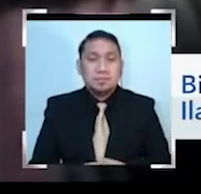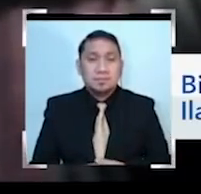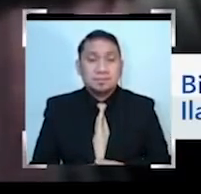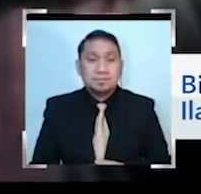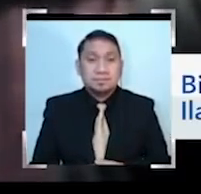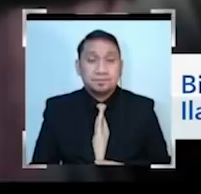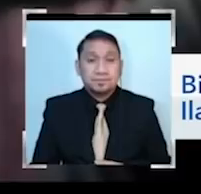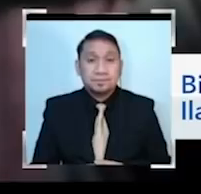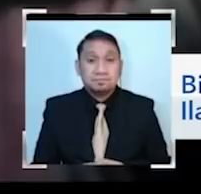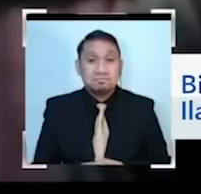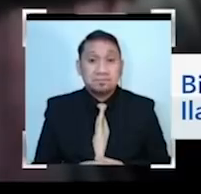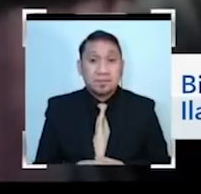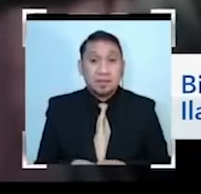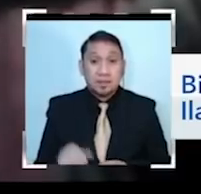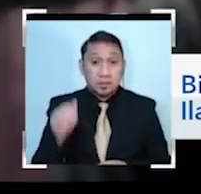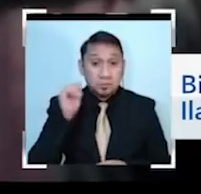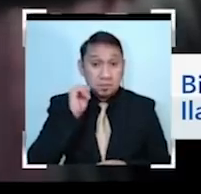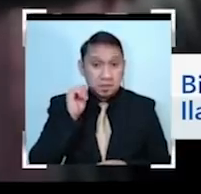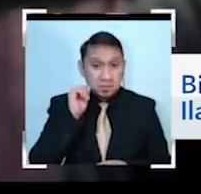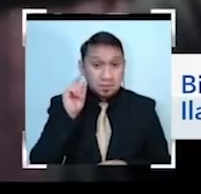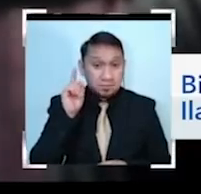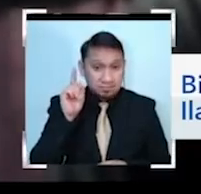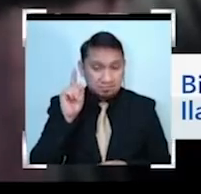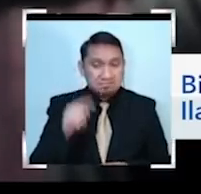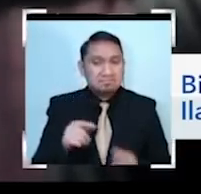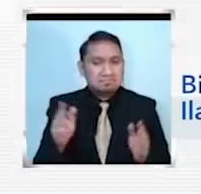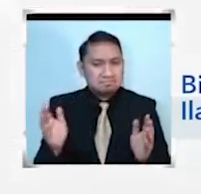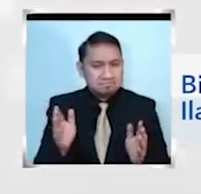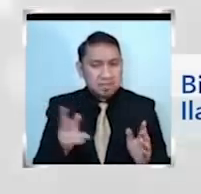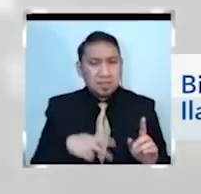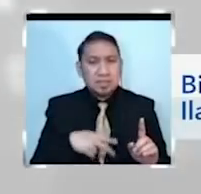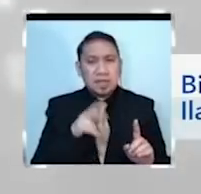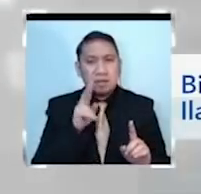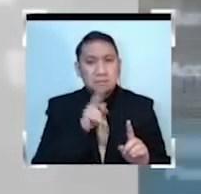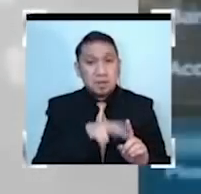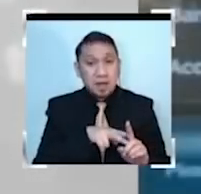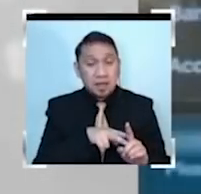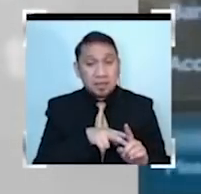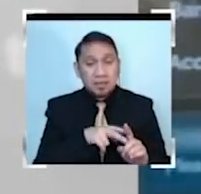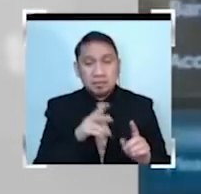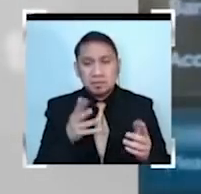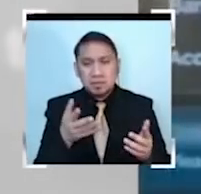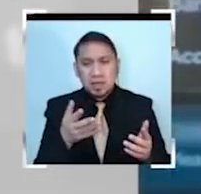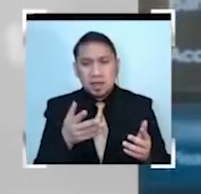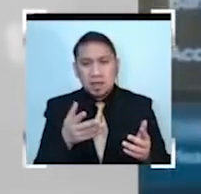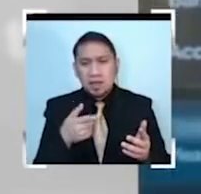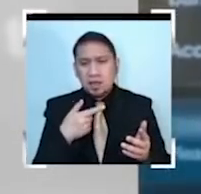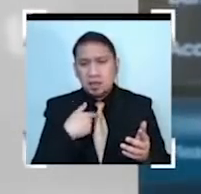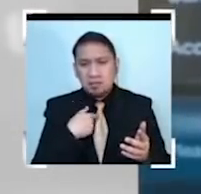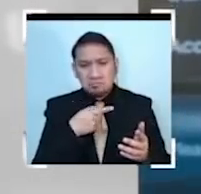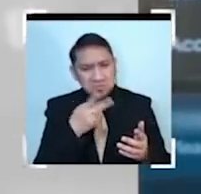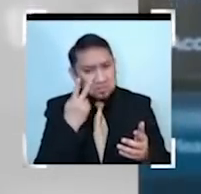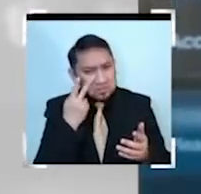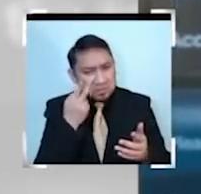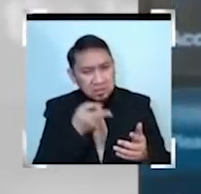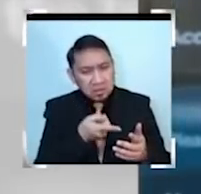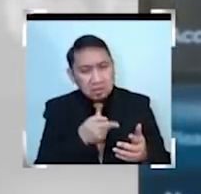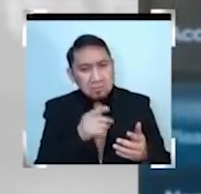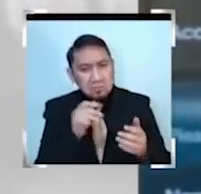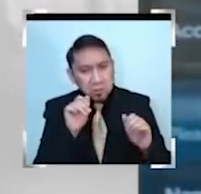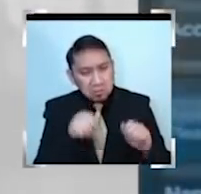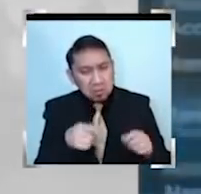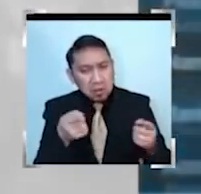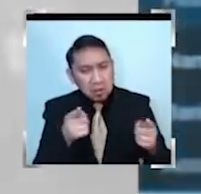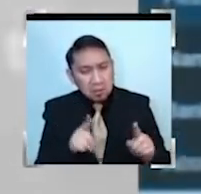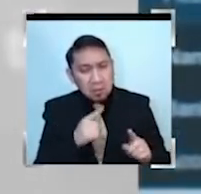Nainganyo si Karen na mag-invest sa isang online application sa pag-asang matutupad ang pangako na nakita sa social media.